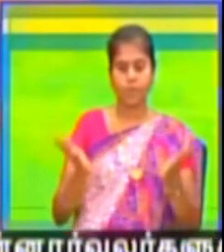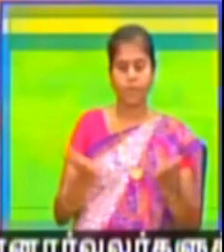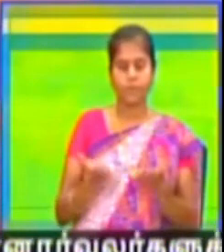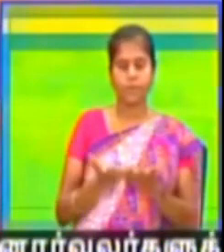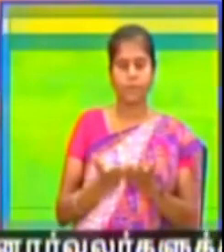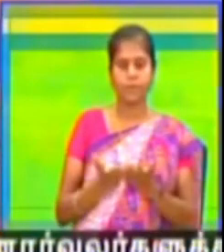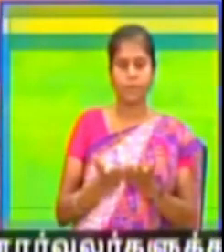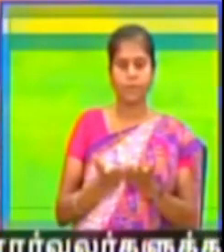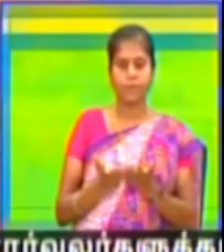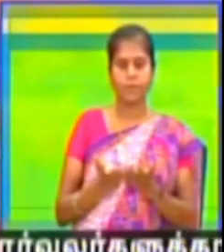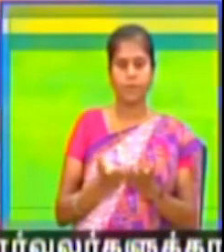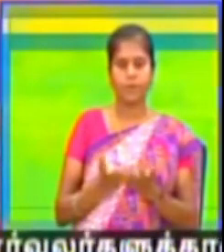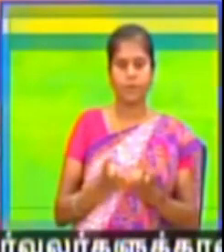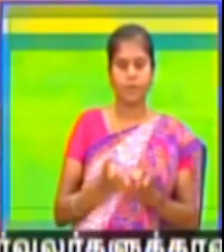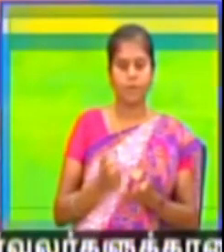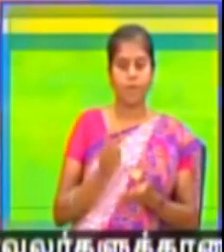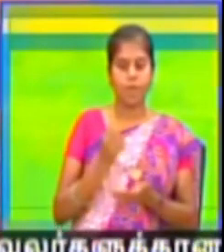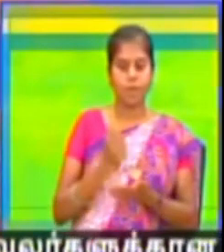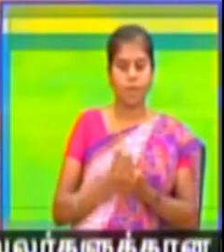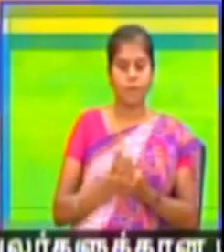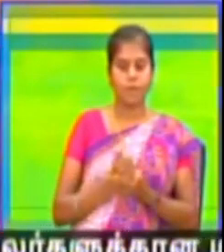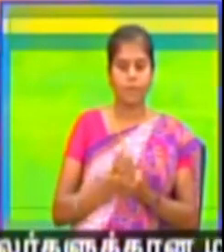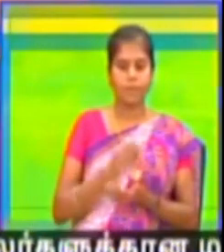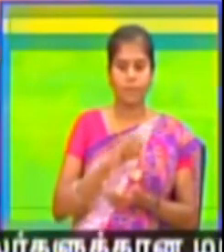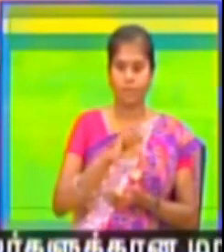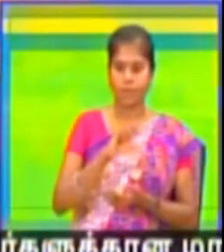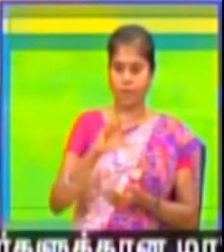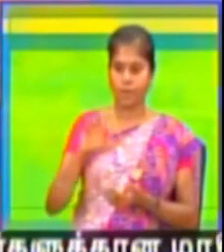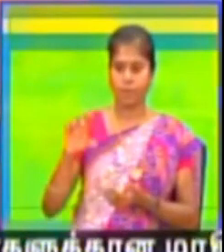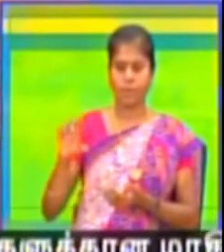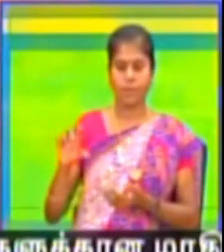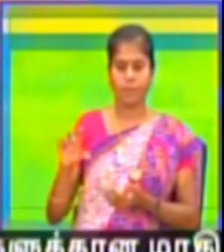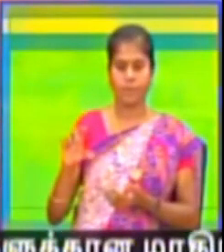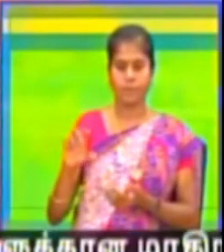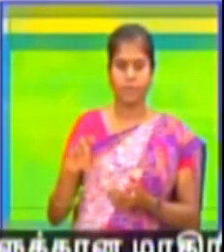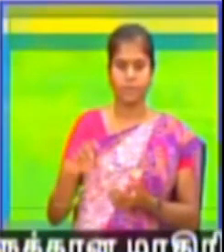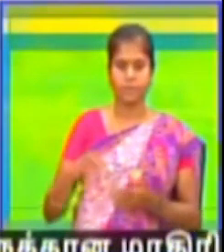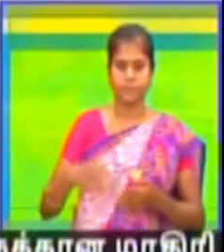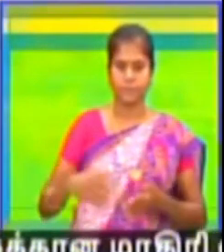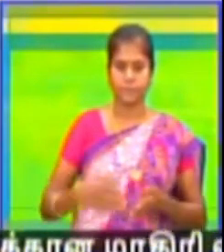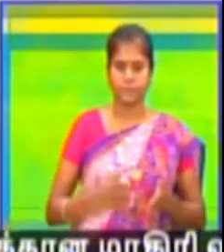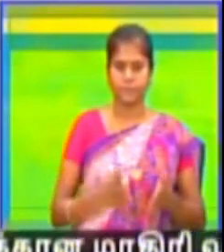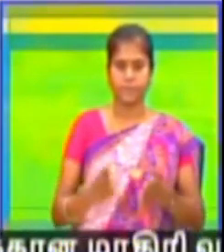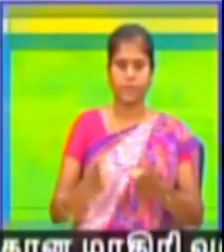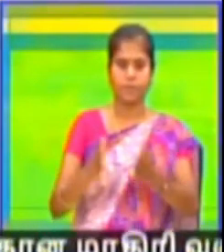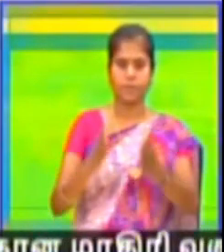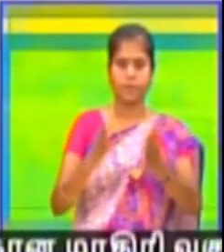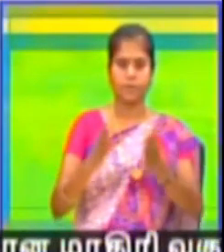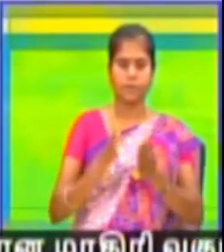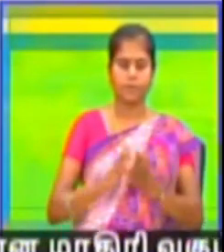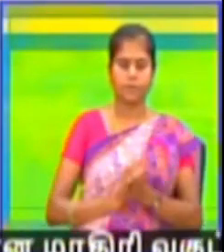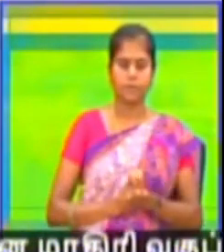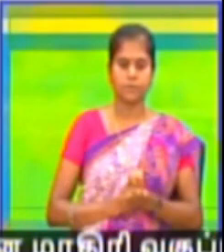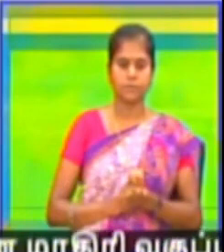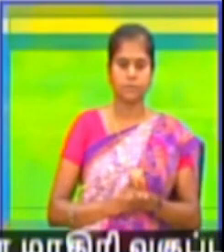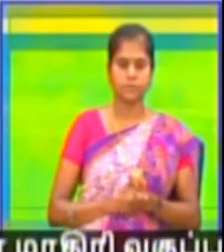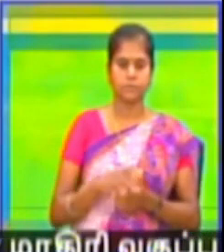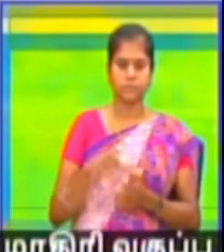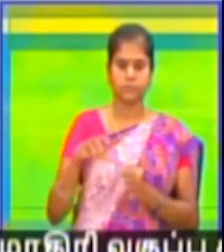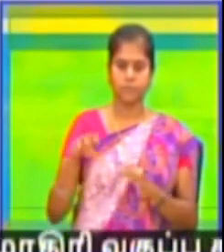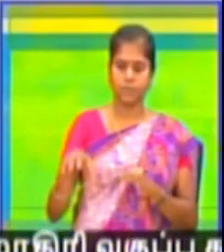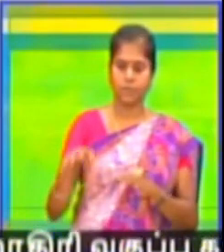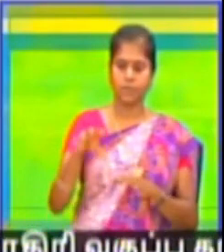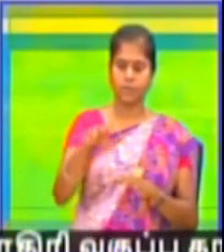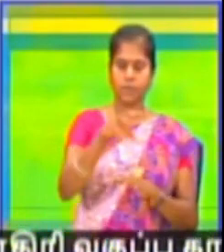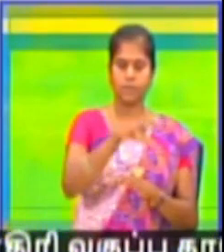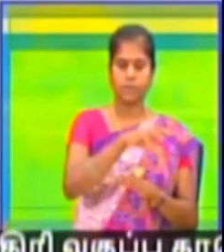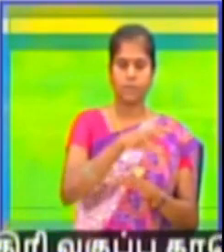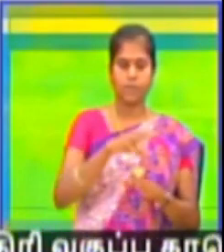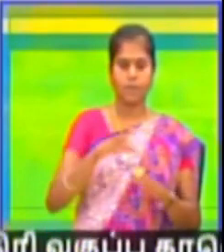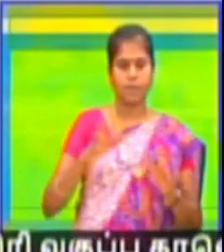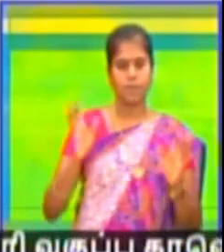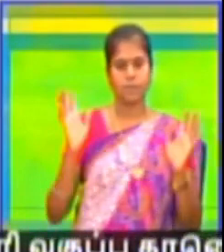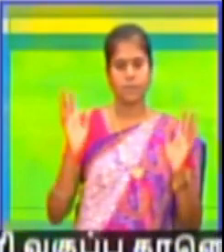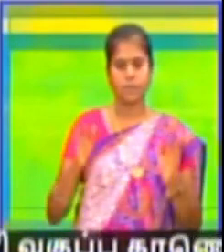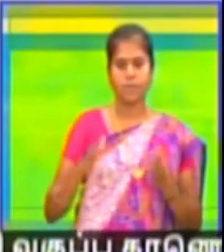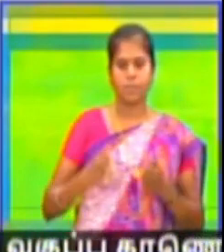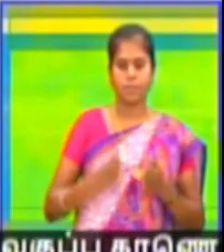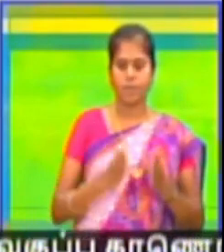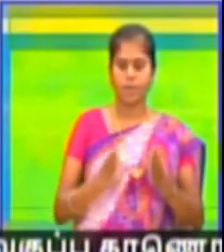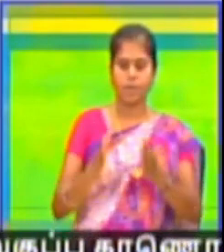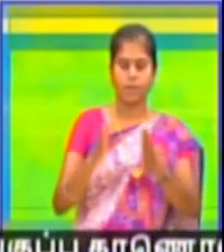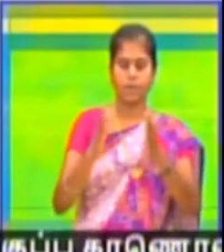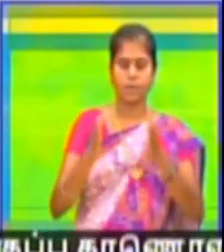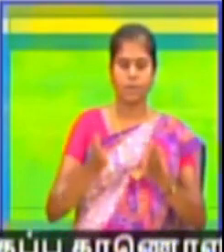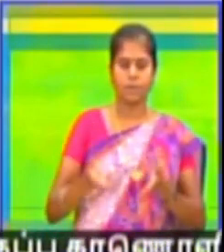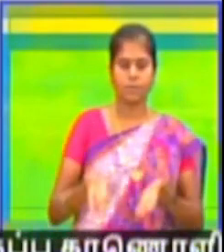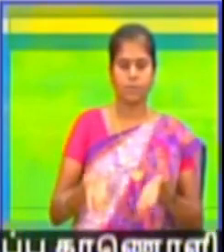வாய்ந்த பகுதியாக கருதப்படுகிறது. அடுத்தது ஆறுகள். இந்த கண்டத்தில் பல ஆறுகள் ஓடுது. சில